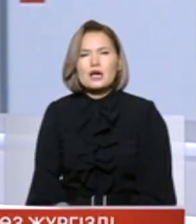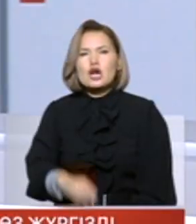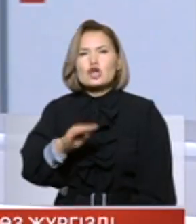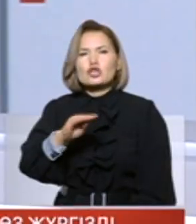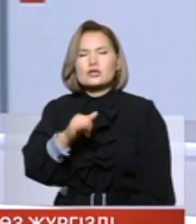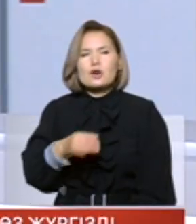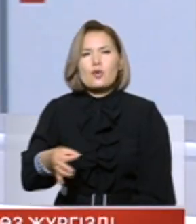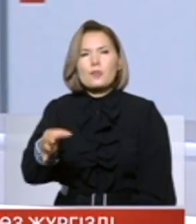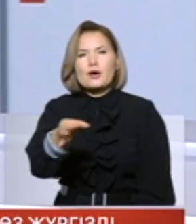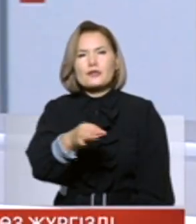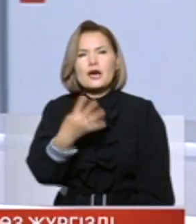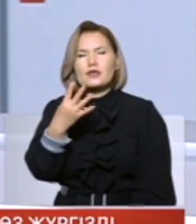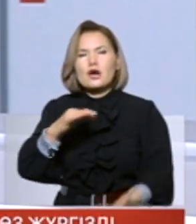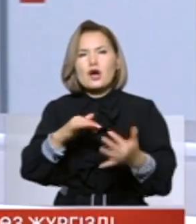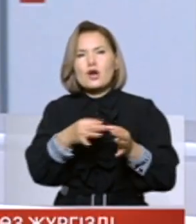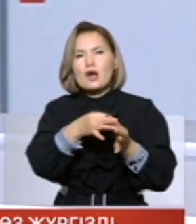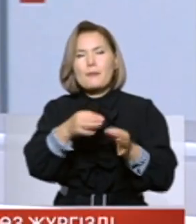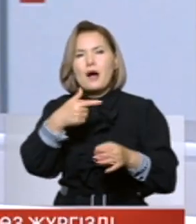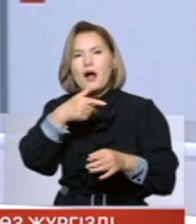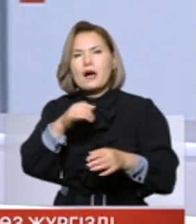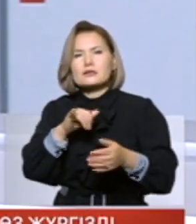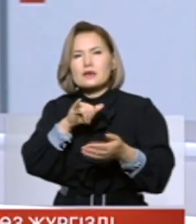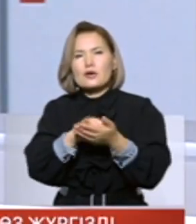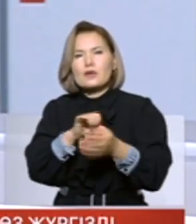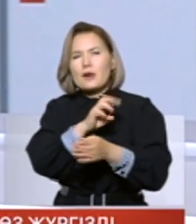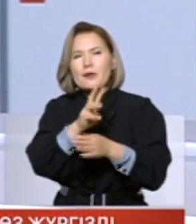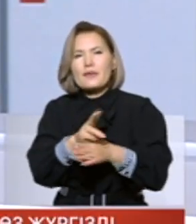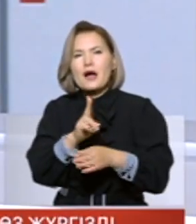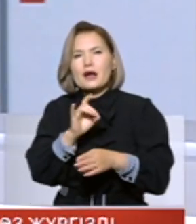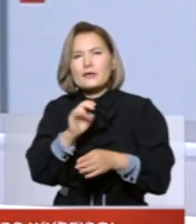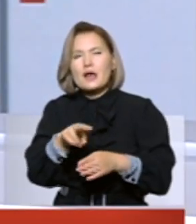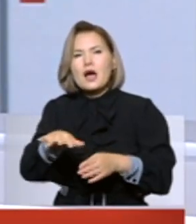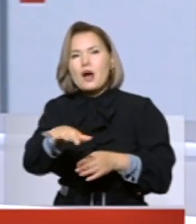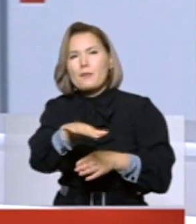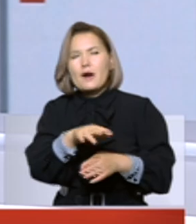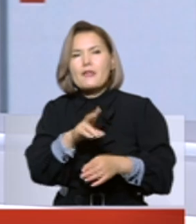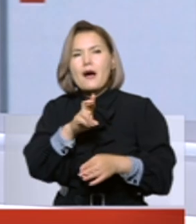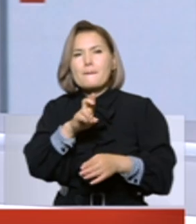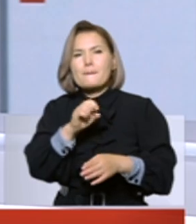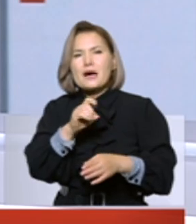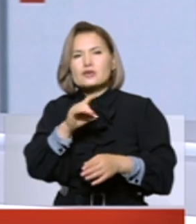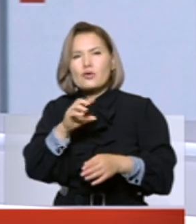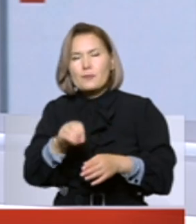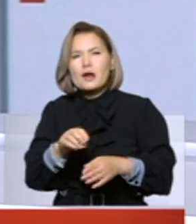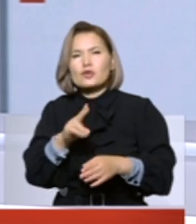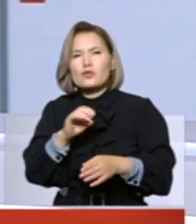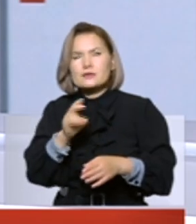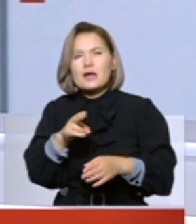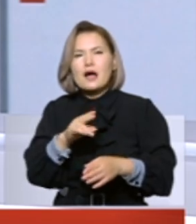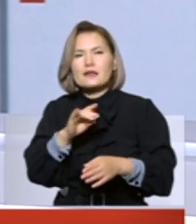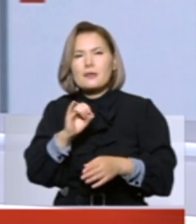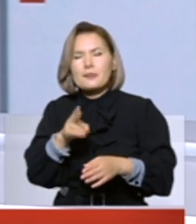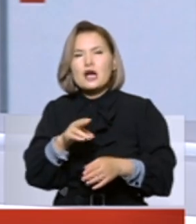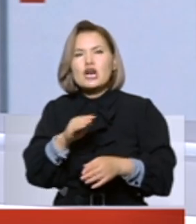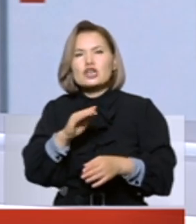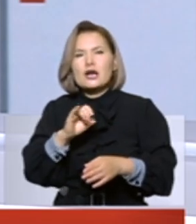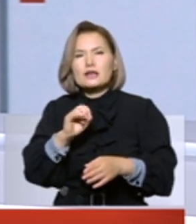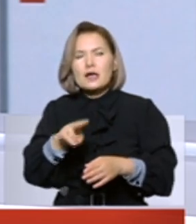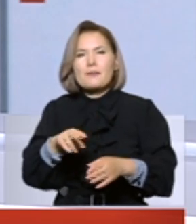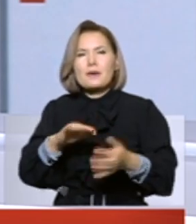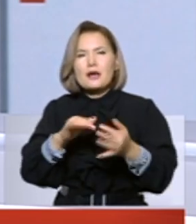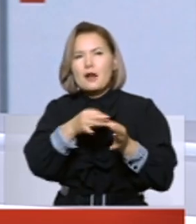Ал Жетісу облысында 4 ауыл табиғи газға қосылды. Қаратал ауданына қарасты Бастөбе, Достық, Қанабек және Жаңаталап